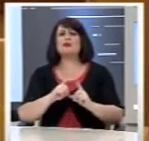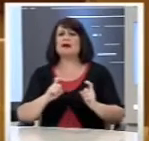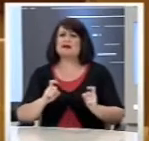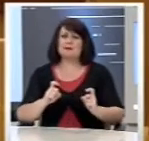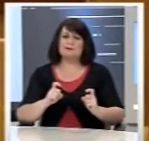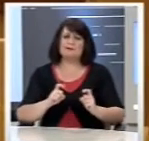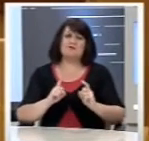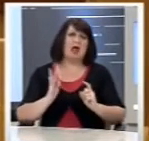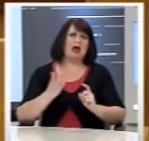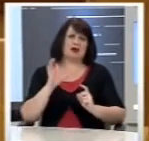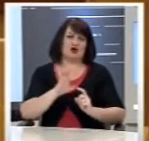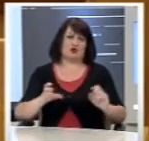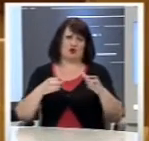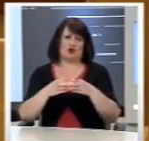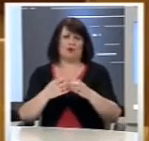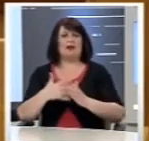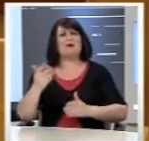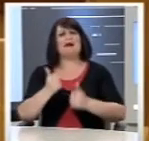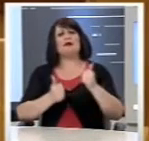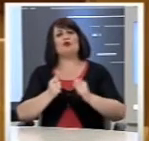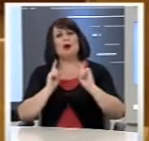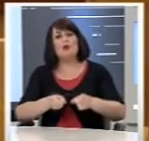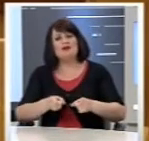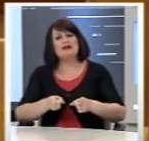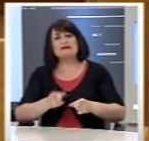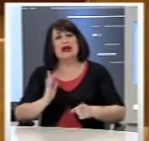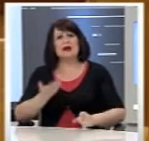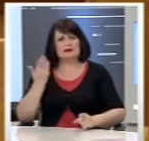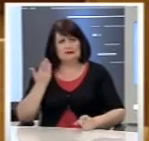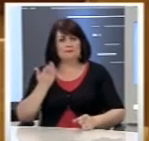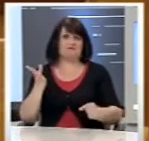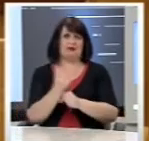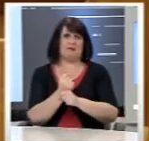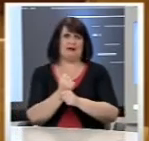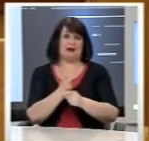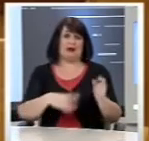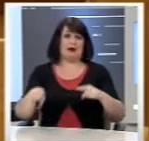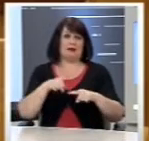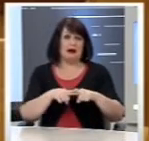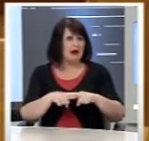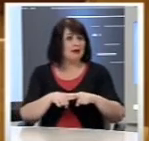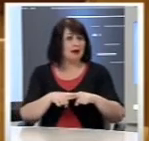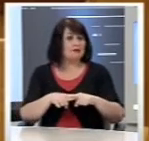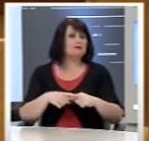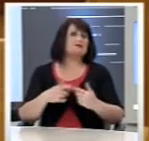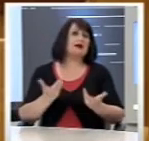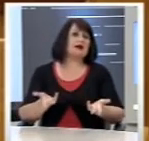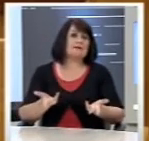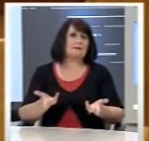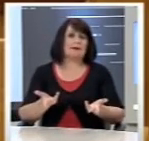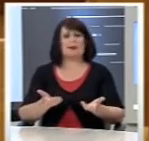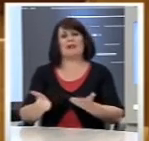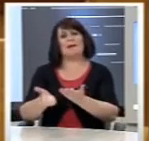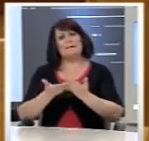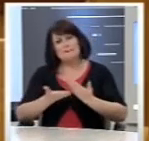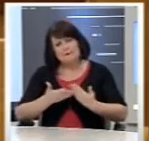αν η απόφαση του Eurogroup της 15ης Ιουνίου αποτελεί επιτυχία για τη χώρα, αν ενισχύει δηλαδή